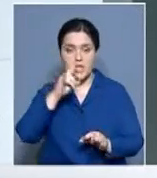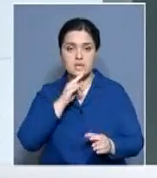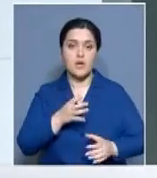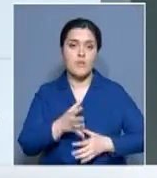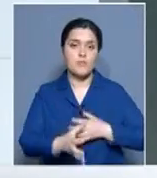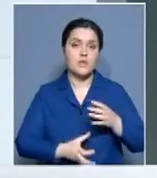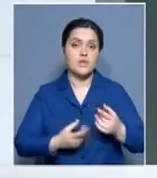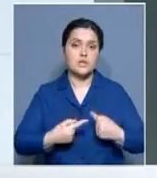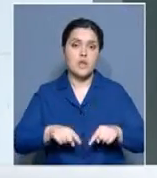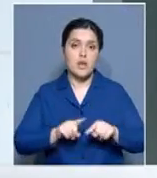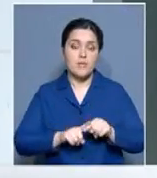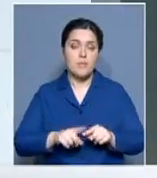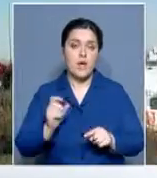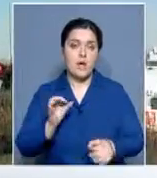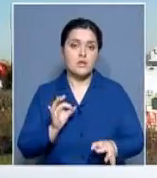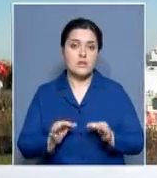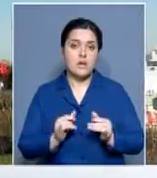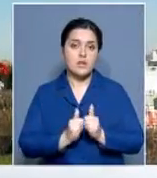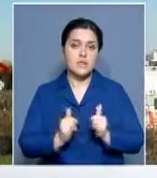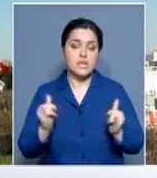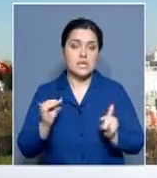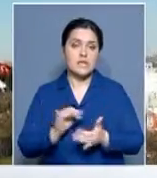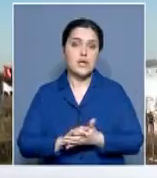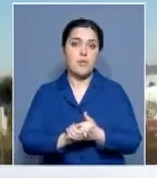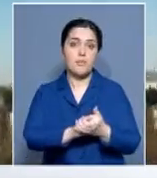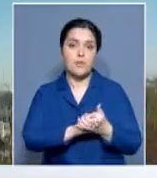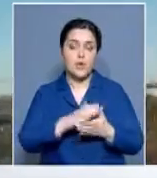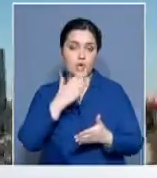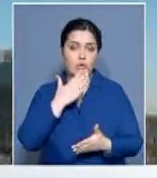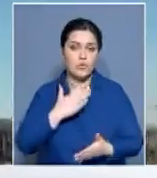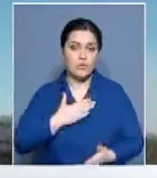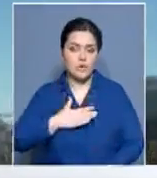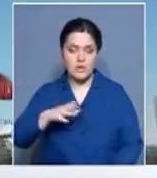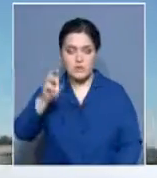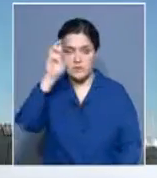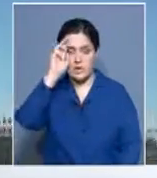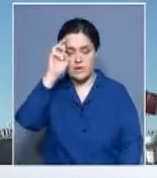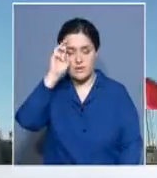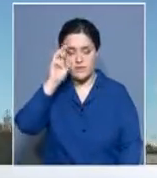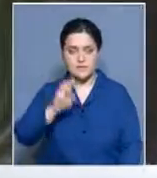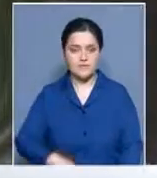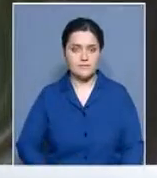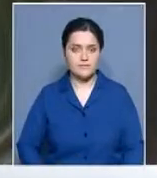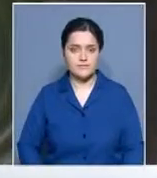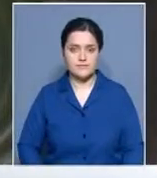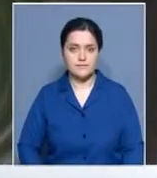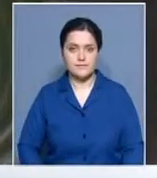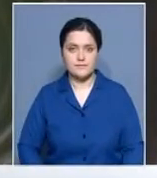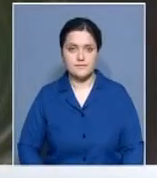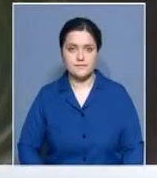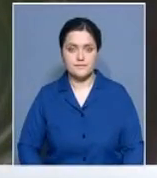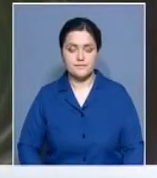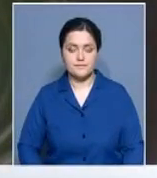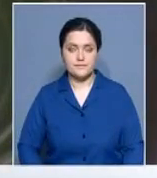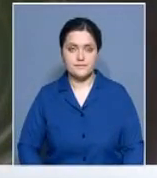мировом сообществе оценивают как стабильно развивающееся миролюбивое государство.